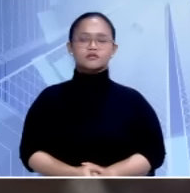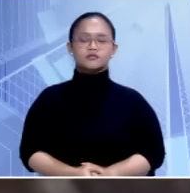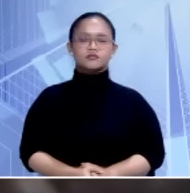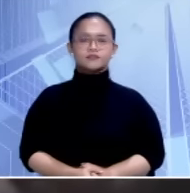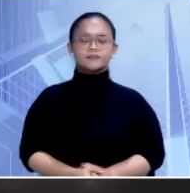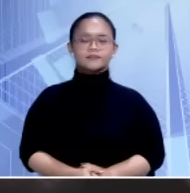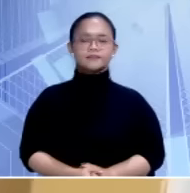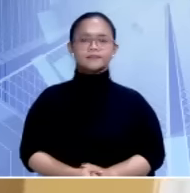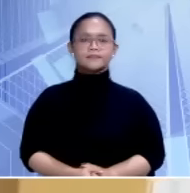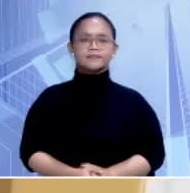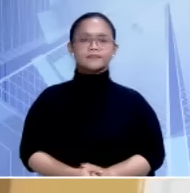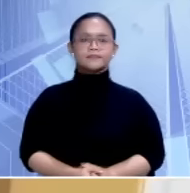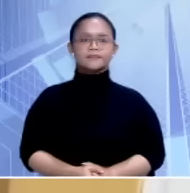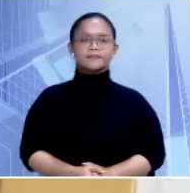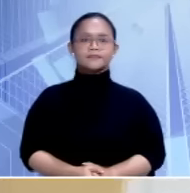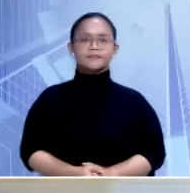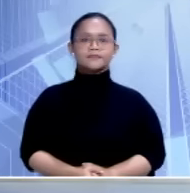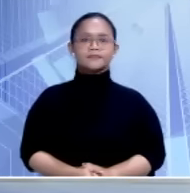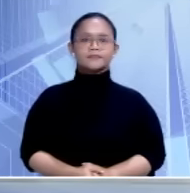melaporkan.